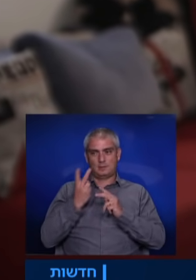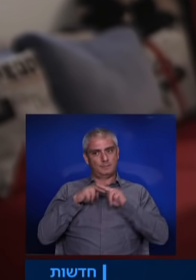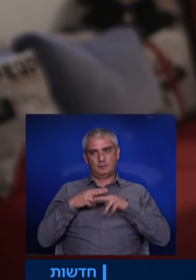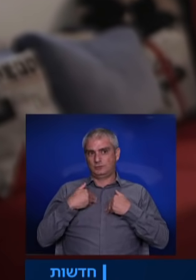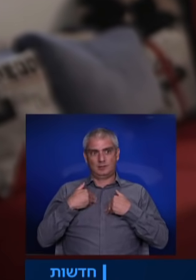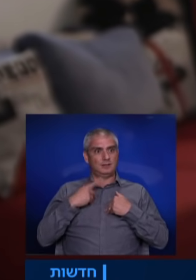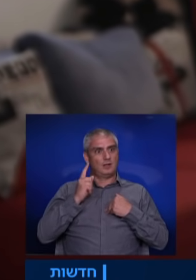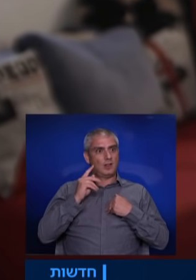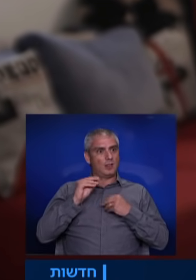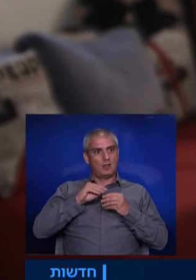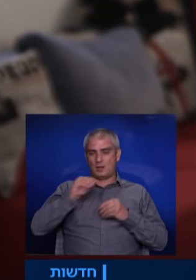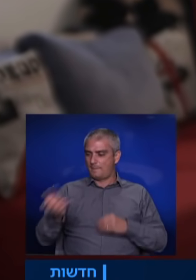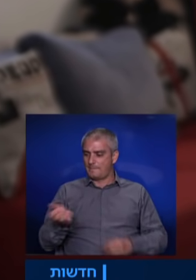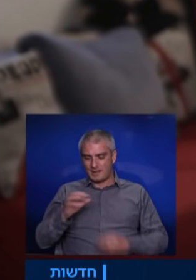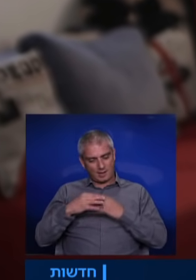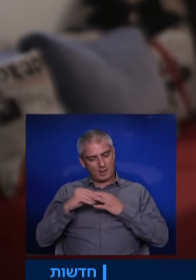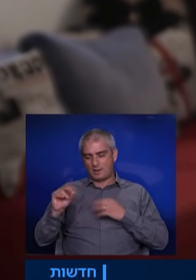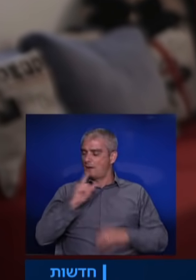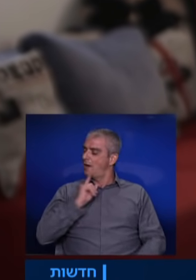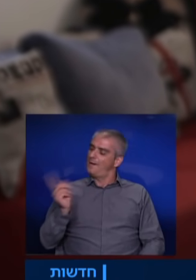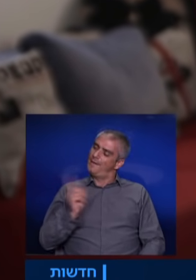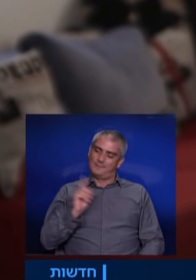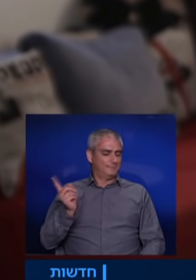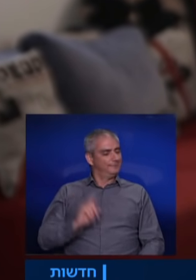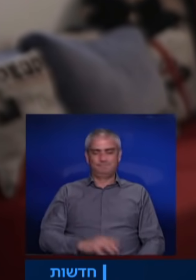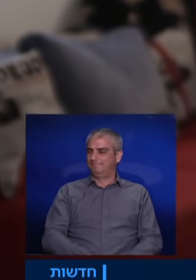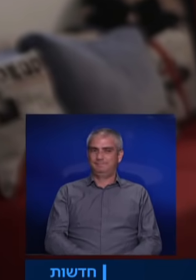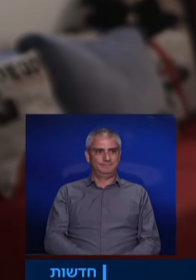תשימו אותו במגירה ותסירו אותו. לא, לא.